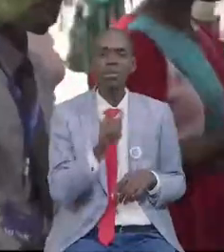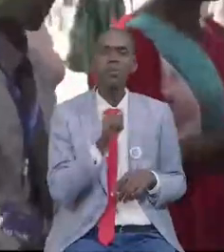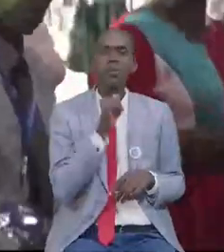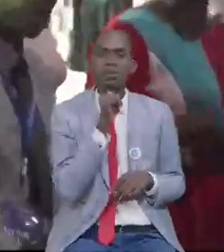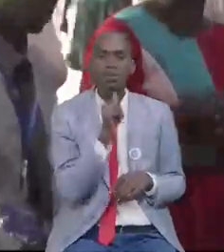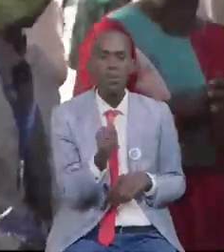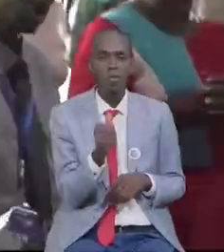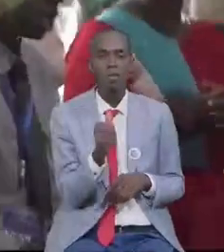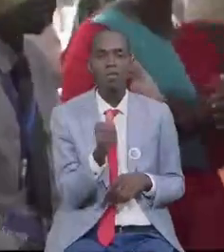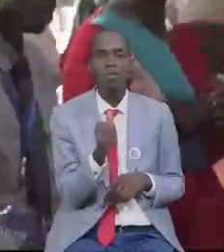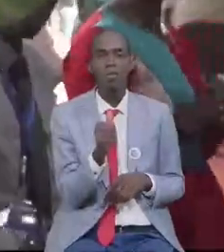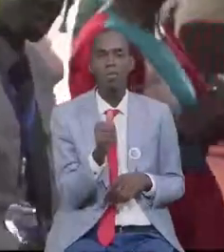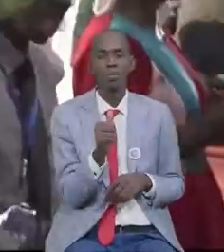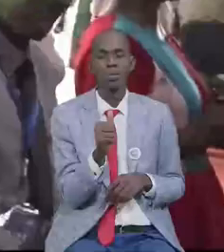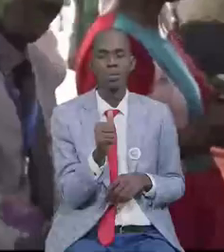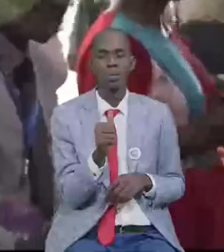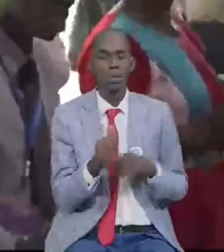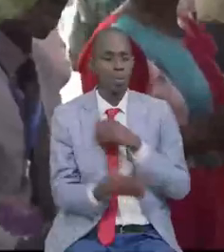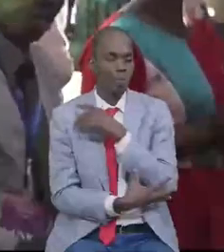Je ne suis pas pauvre, je suis riche.